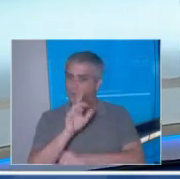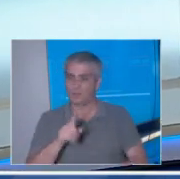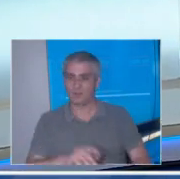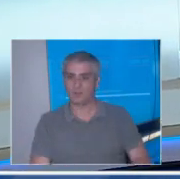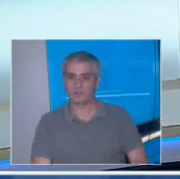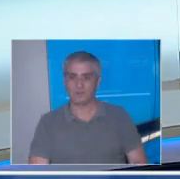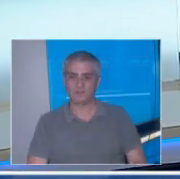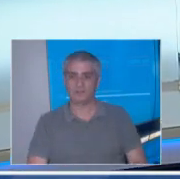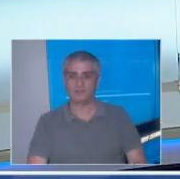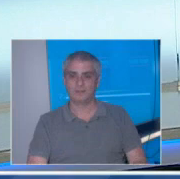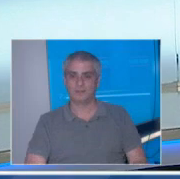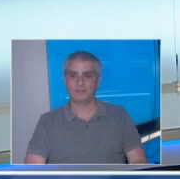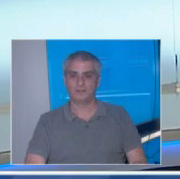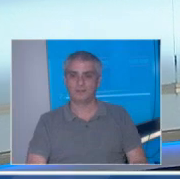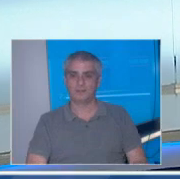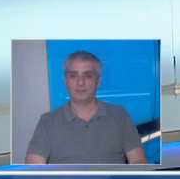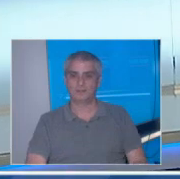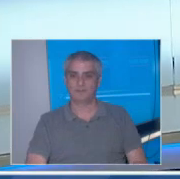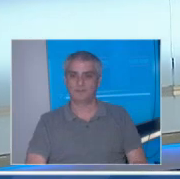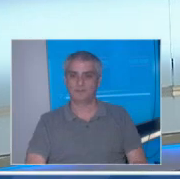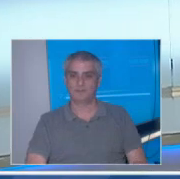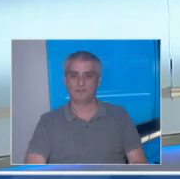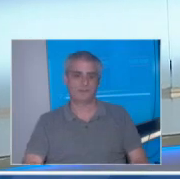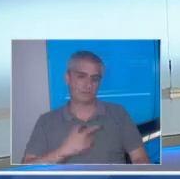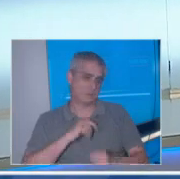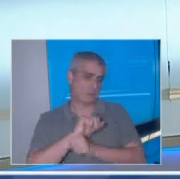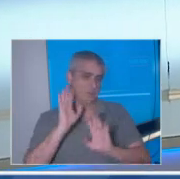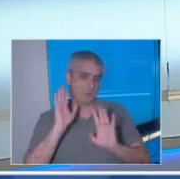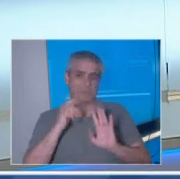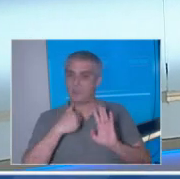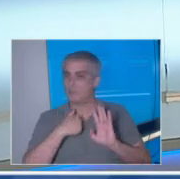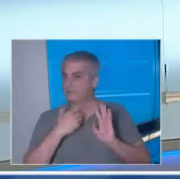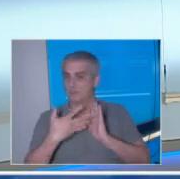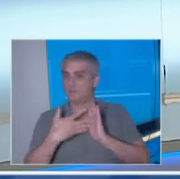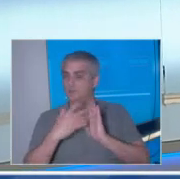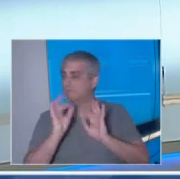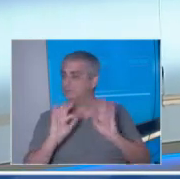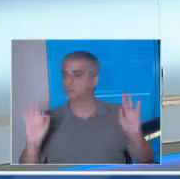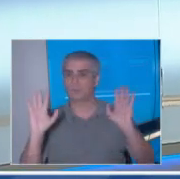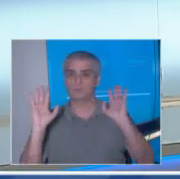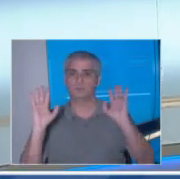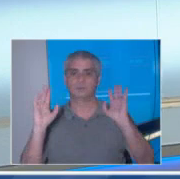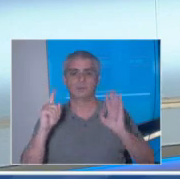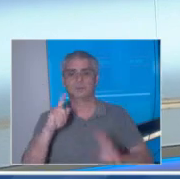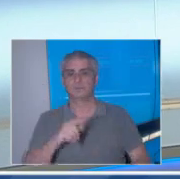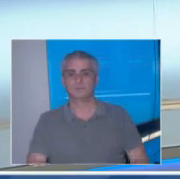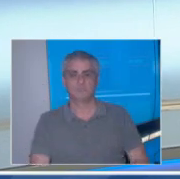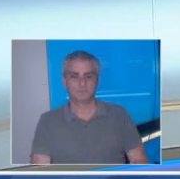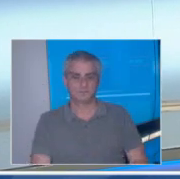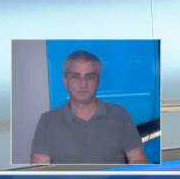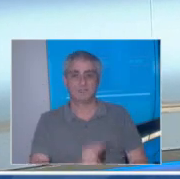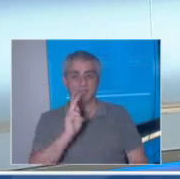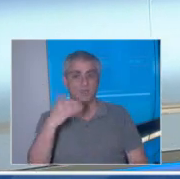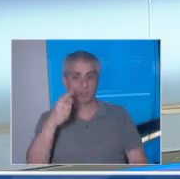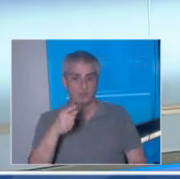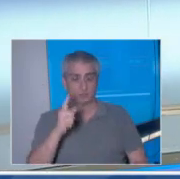אבל אני רק רוצה... אני רוצה עוד קטעים כאלה. זה נכון. וזה אתה צודק. אני לא מוכה. אני לא, אין לי ביקורת. מצוין. אגב, שכן ירבו קטעים כאלה. ויכול